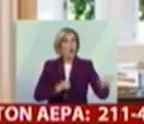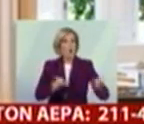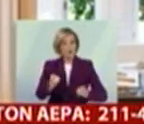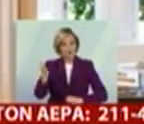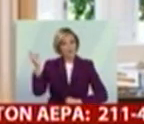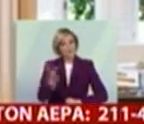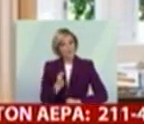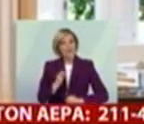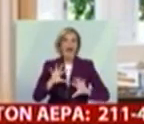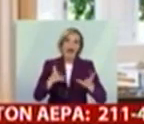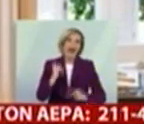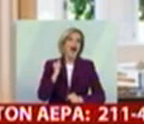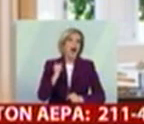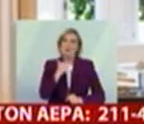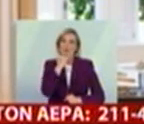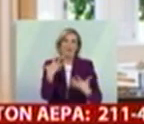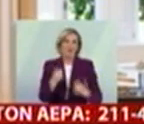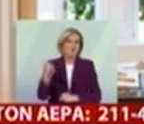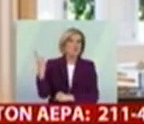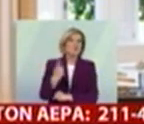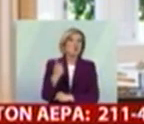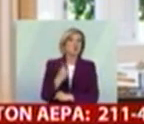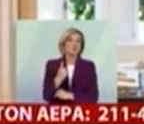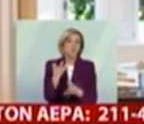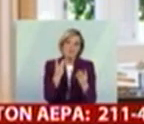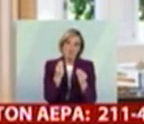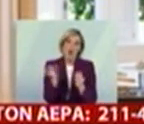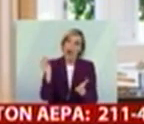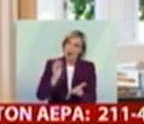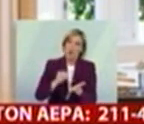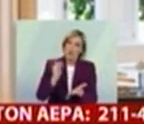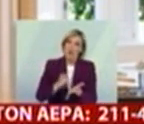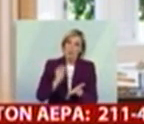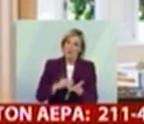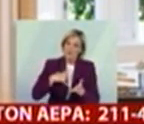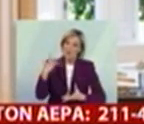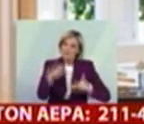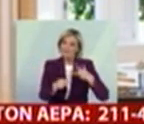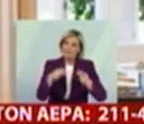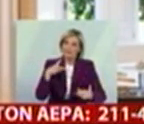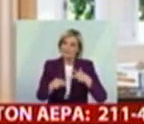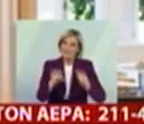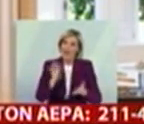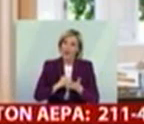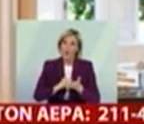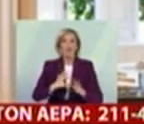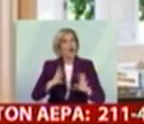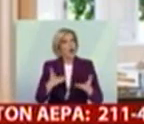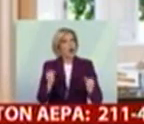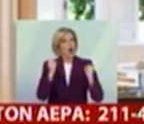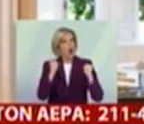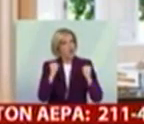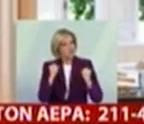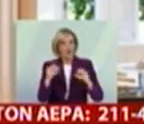το εκαθαριστικό θα γίνει στις 19 Μαΐου. Που σημαίνει ότι